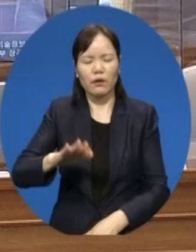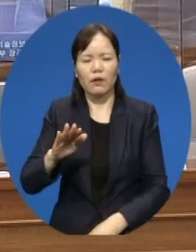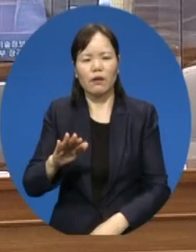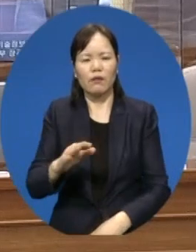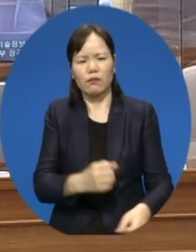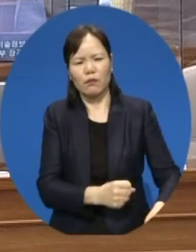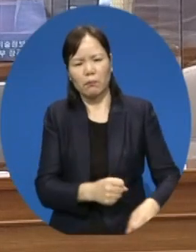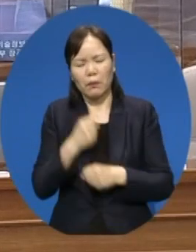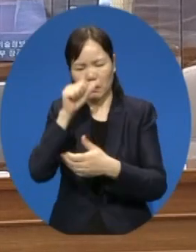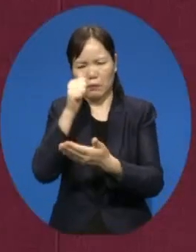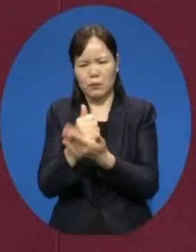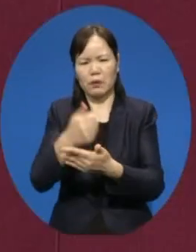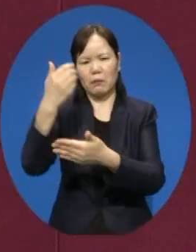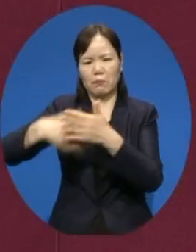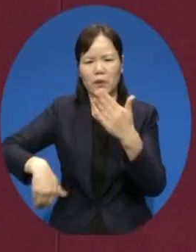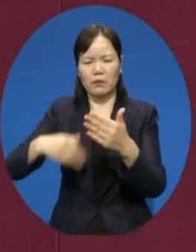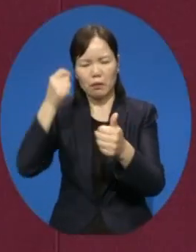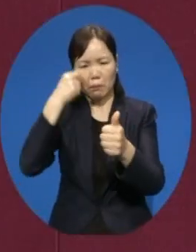봐주기 기소했습니다.